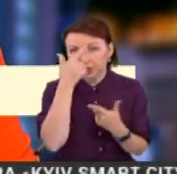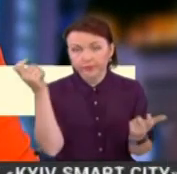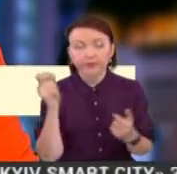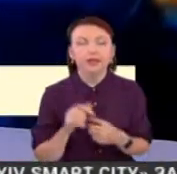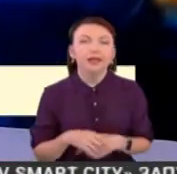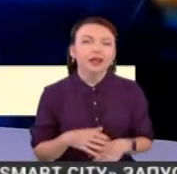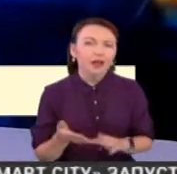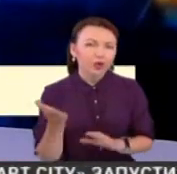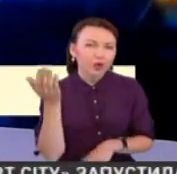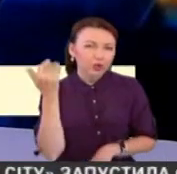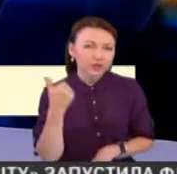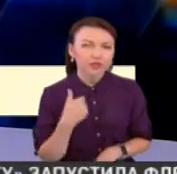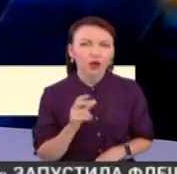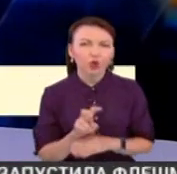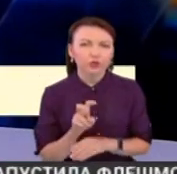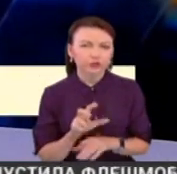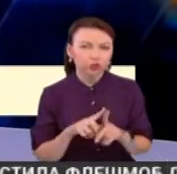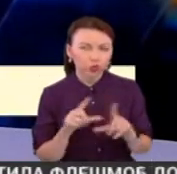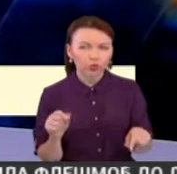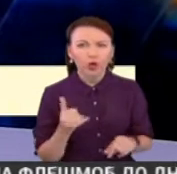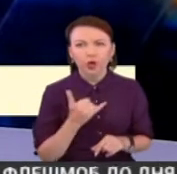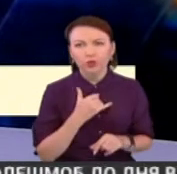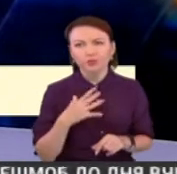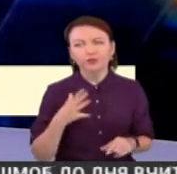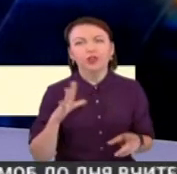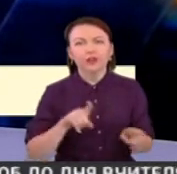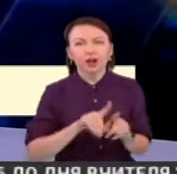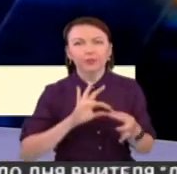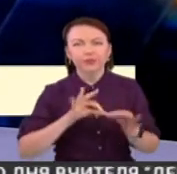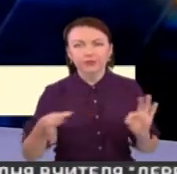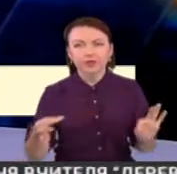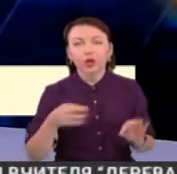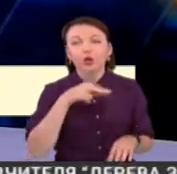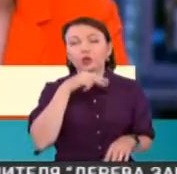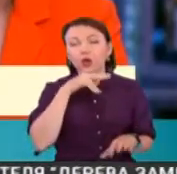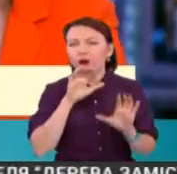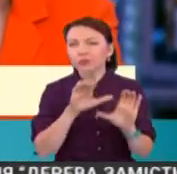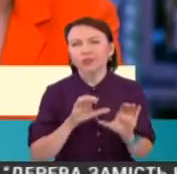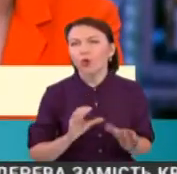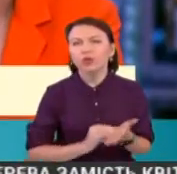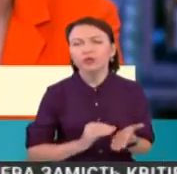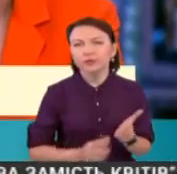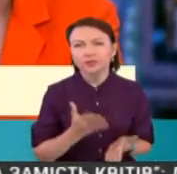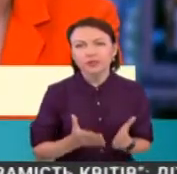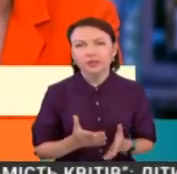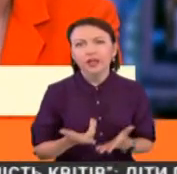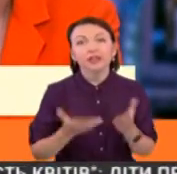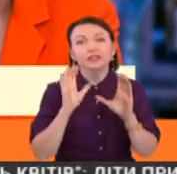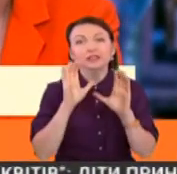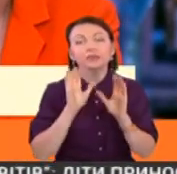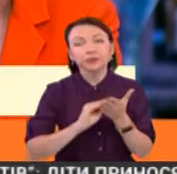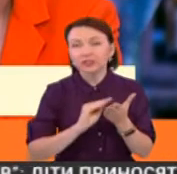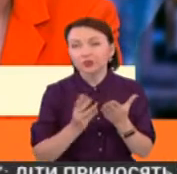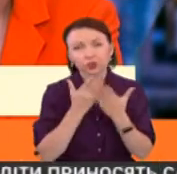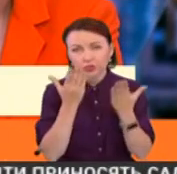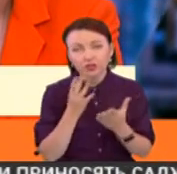як казали, коли я ходив в школу, у нас була така приказка. Дуракам закон не писан, якщо писан, то не читан, якщо